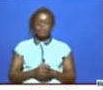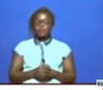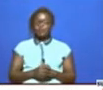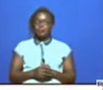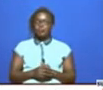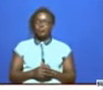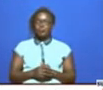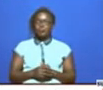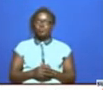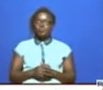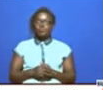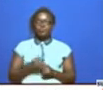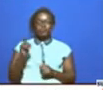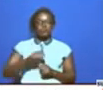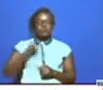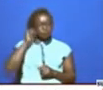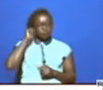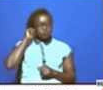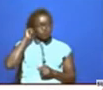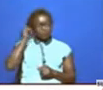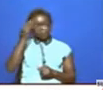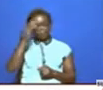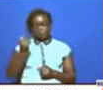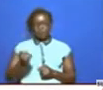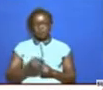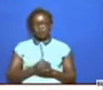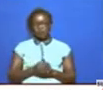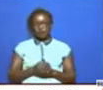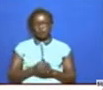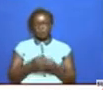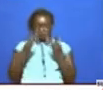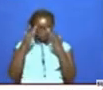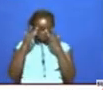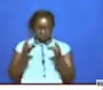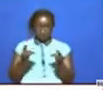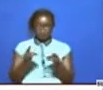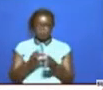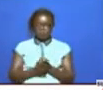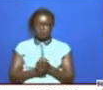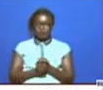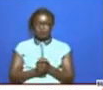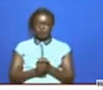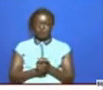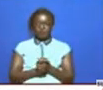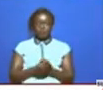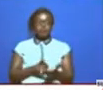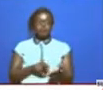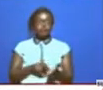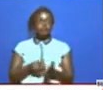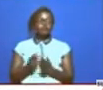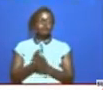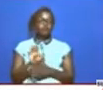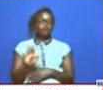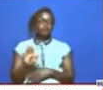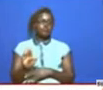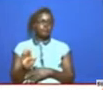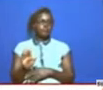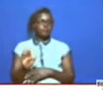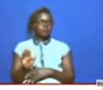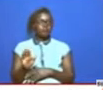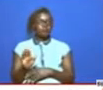lazima watatii, kwa sababu sisi tumeamua. Tumeamua kutembea na wewe bega kwa